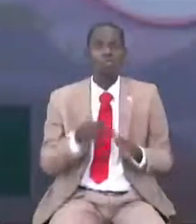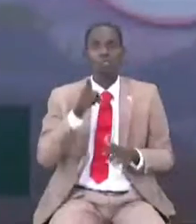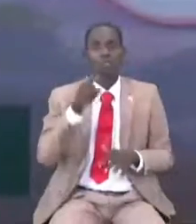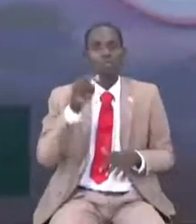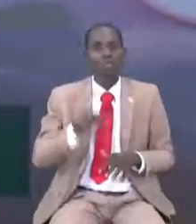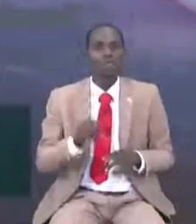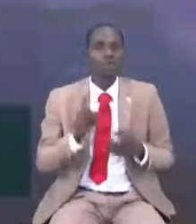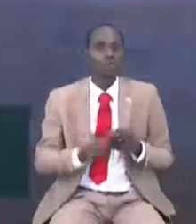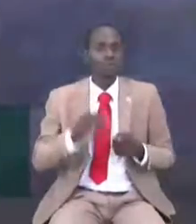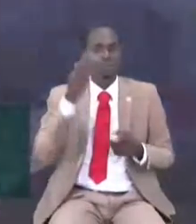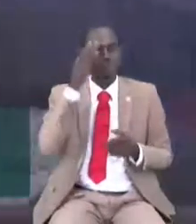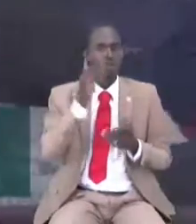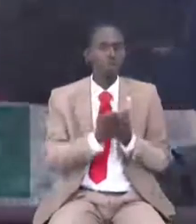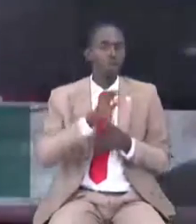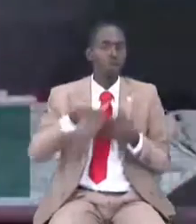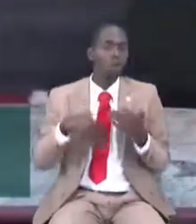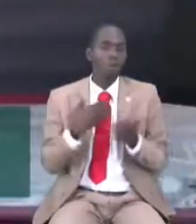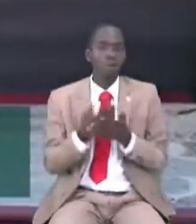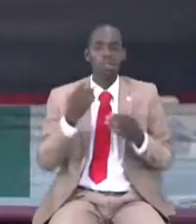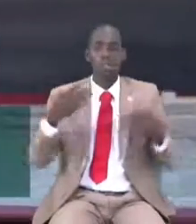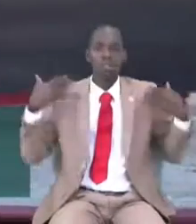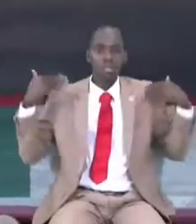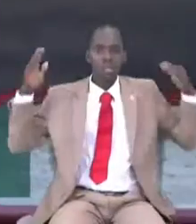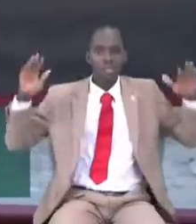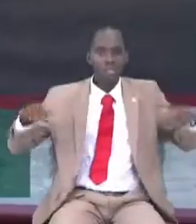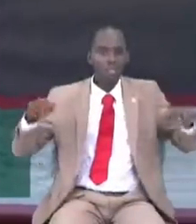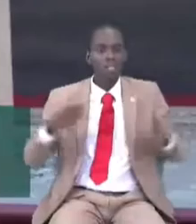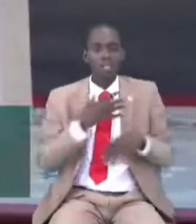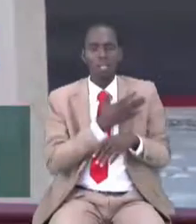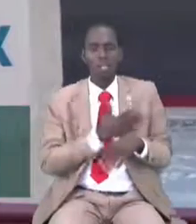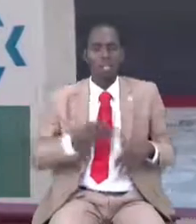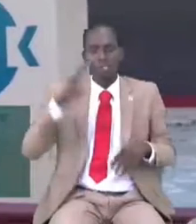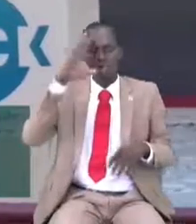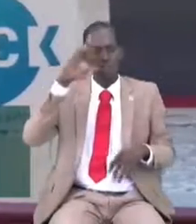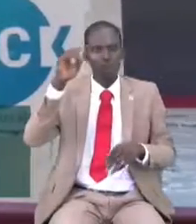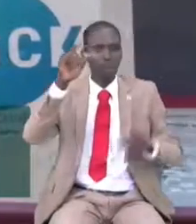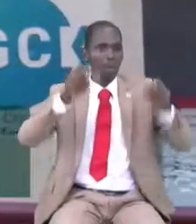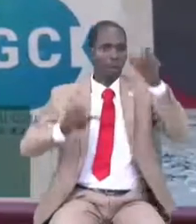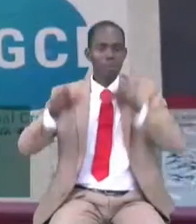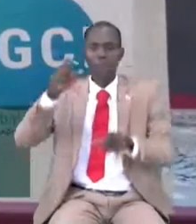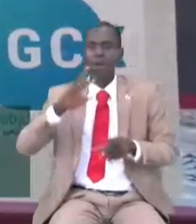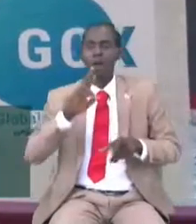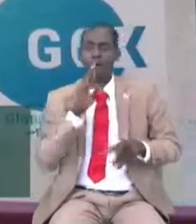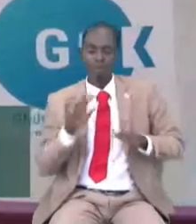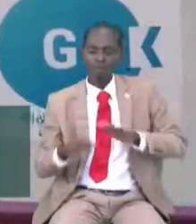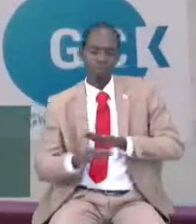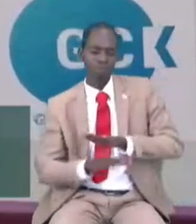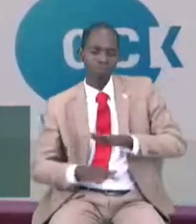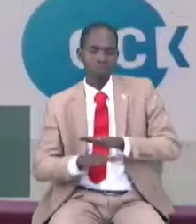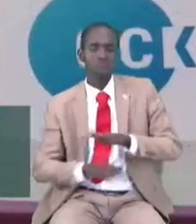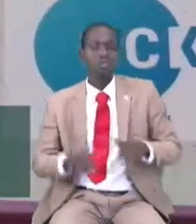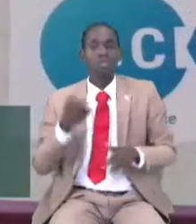sont moindres. Il n'y a de salut en aucun ange, en aucun homme, dans